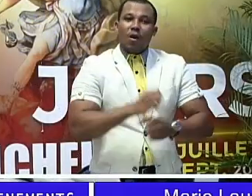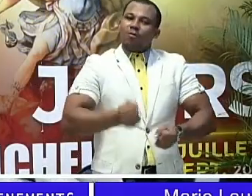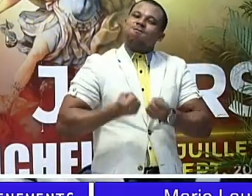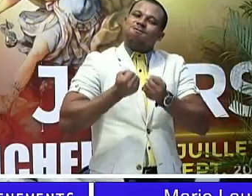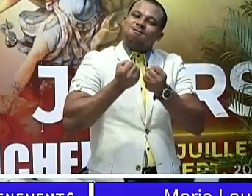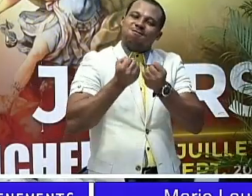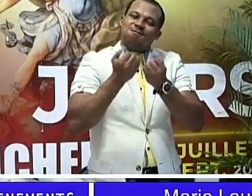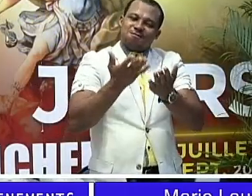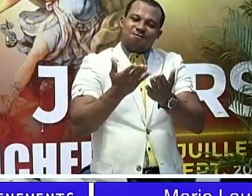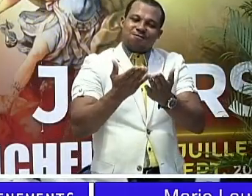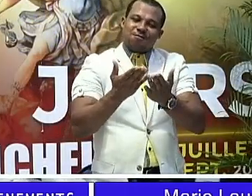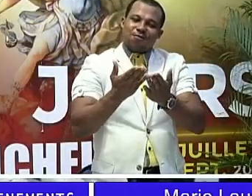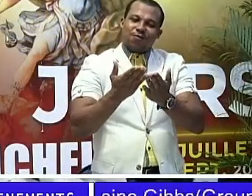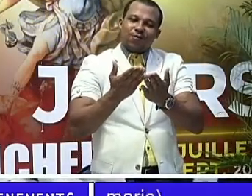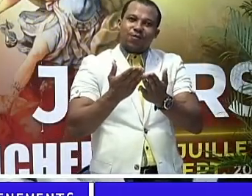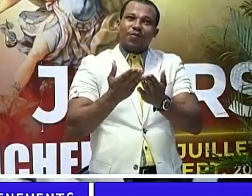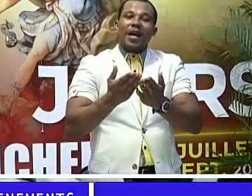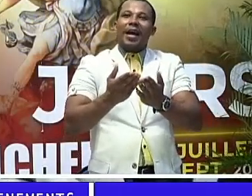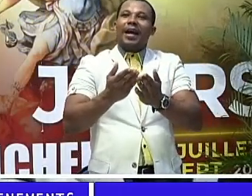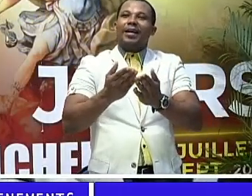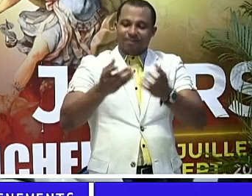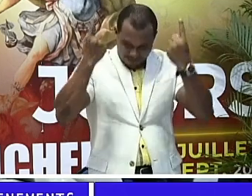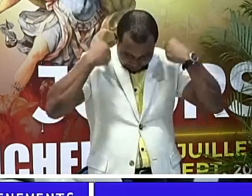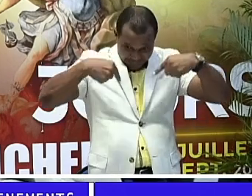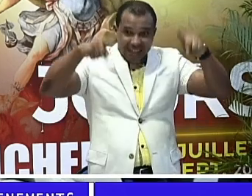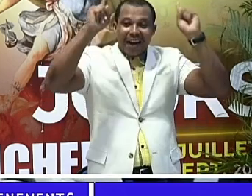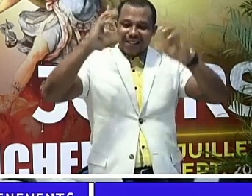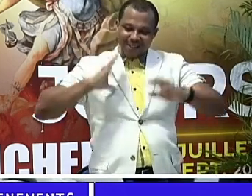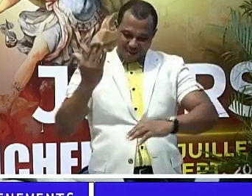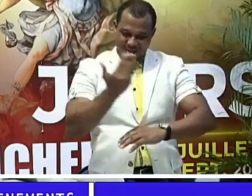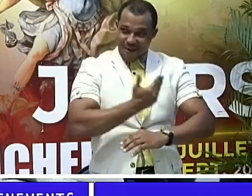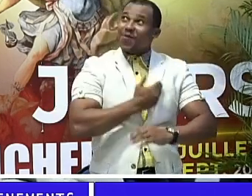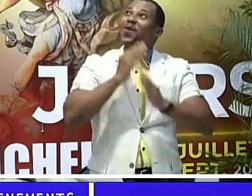ton Fils. Exauce notre prière.